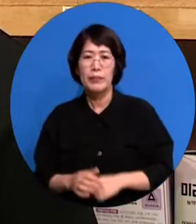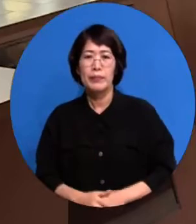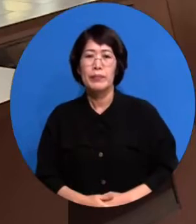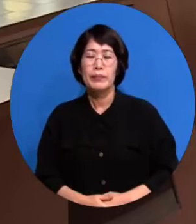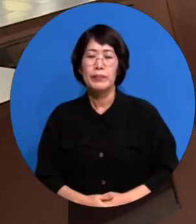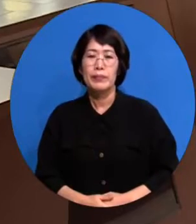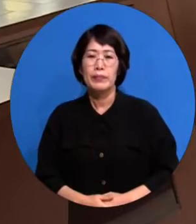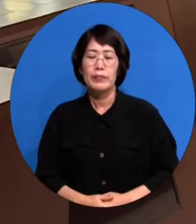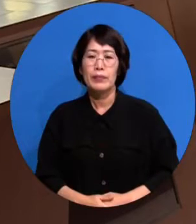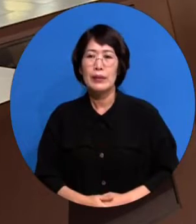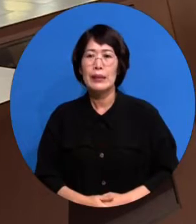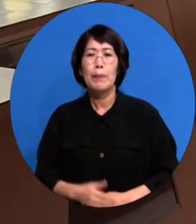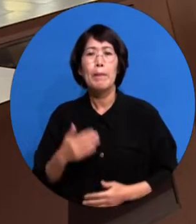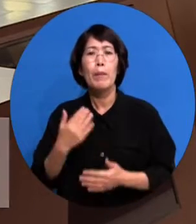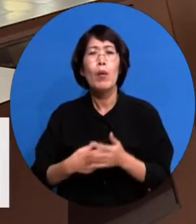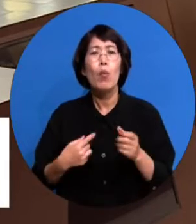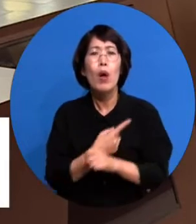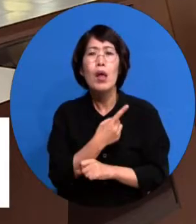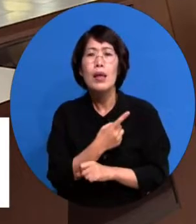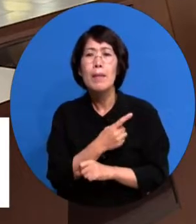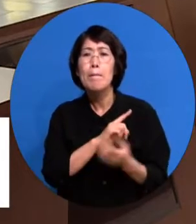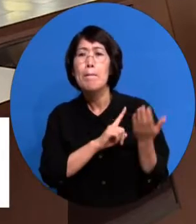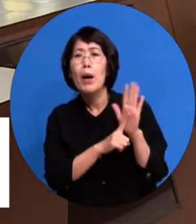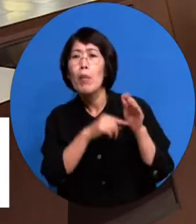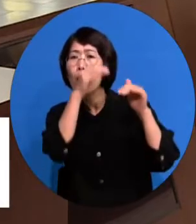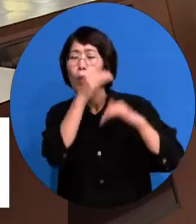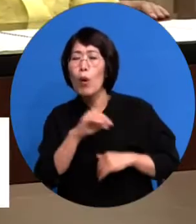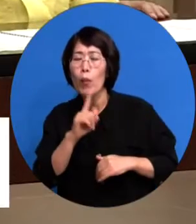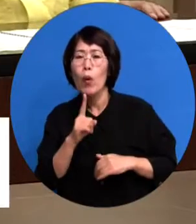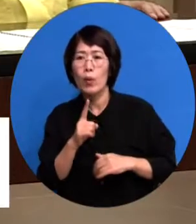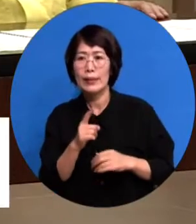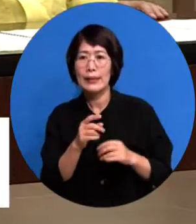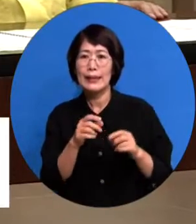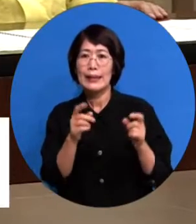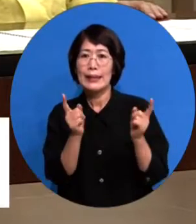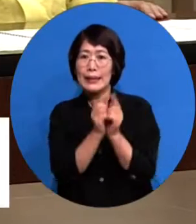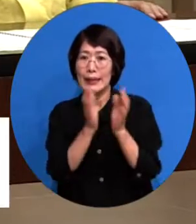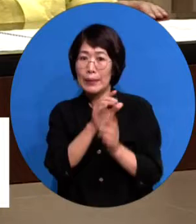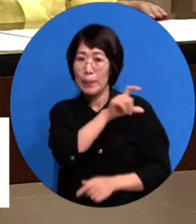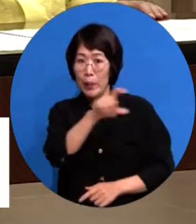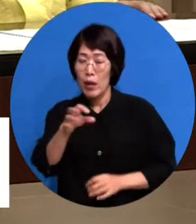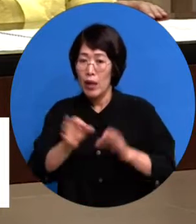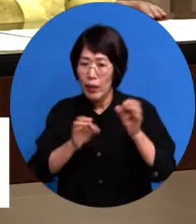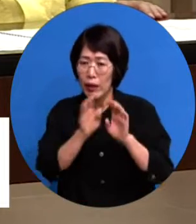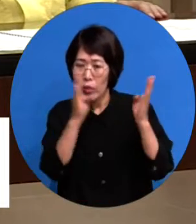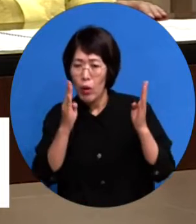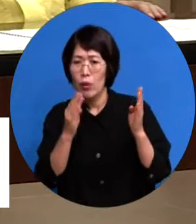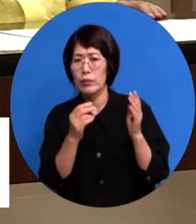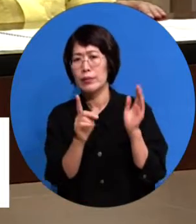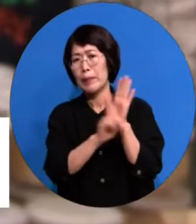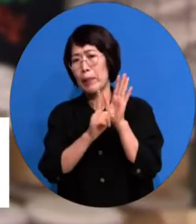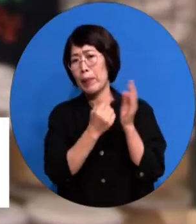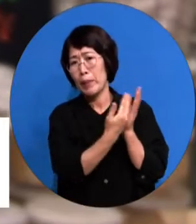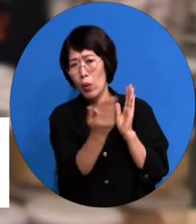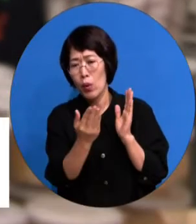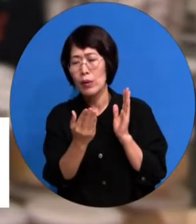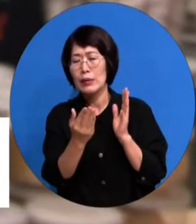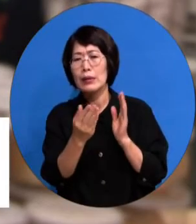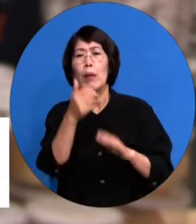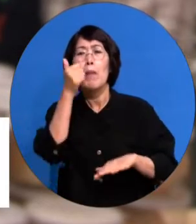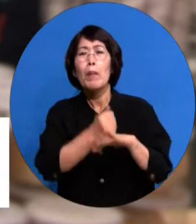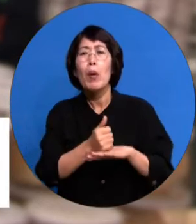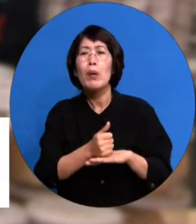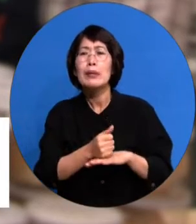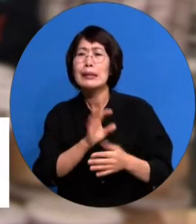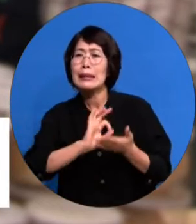같습니다. 나머지 농업계 긴급 대책은 직거래 장터와 판촉 기획전 등 소비 진작 행사뿐.